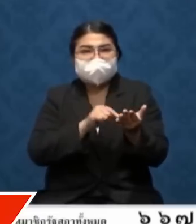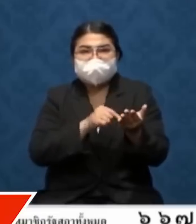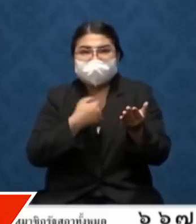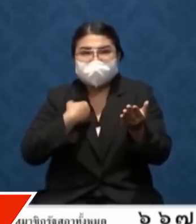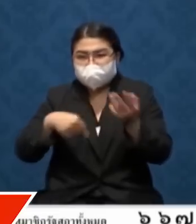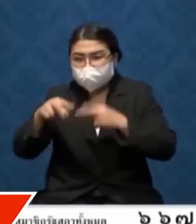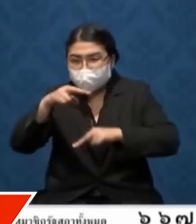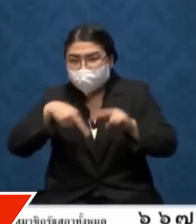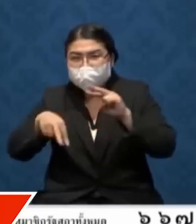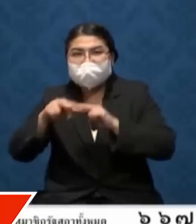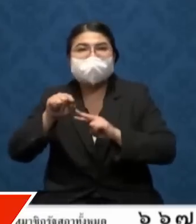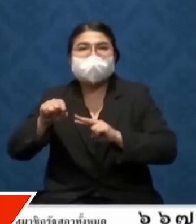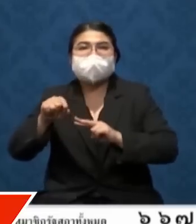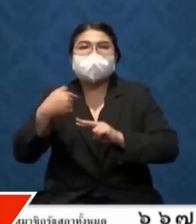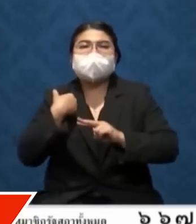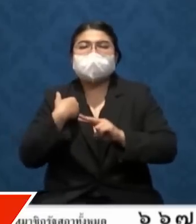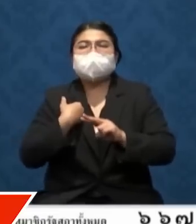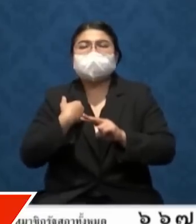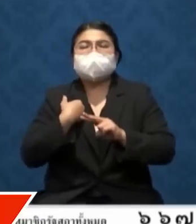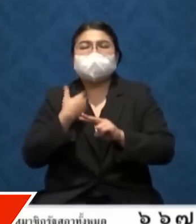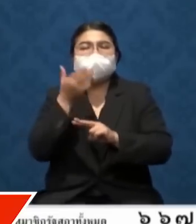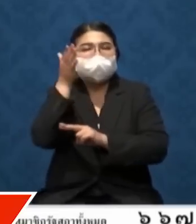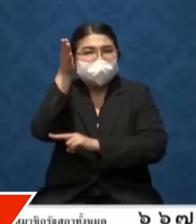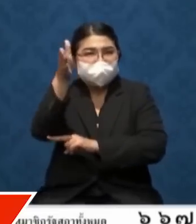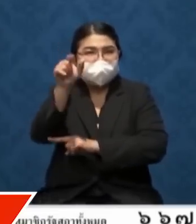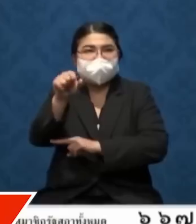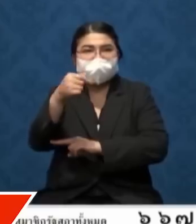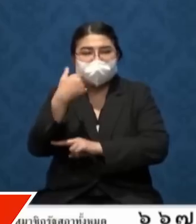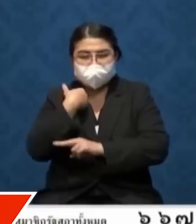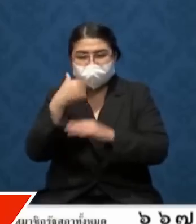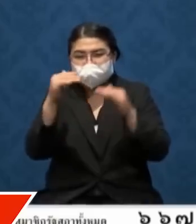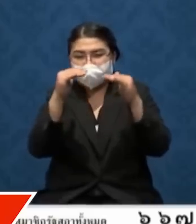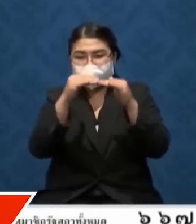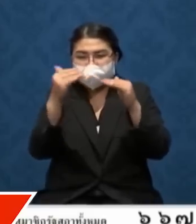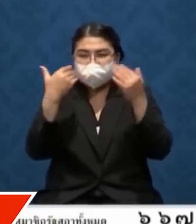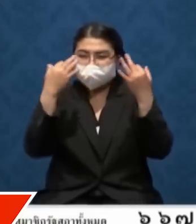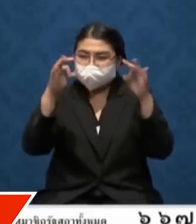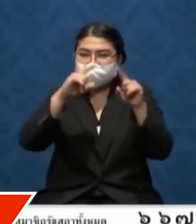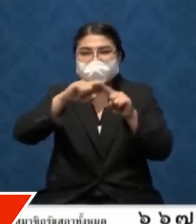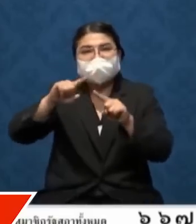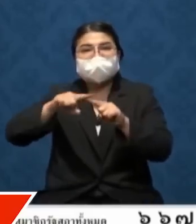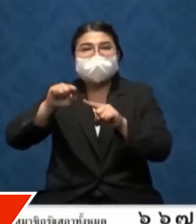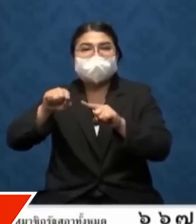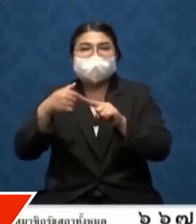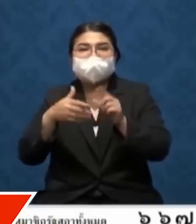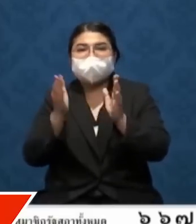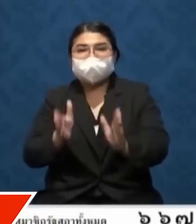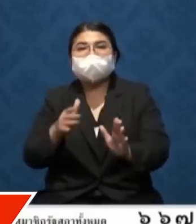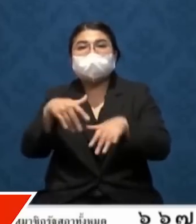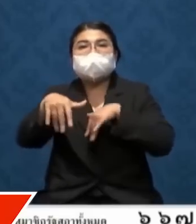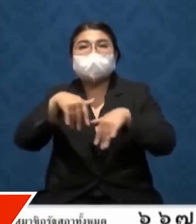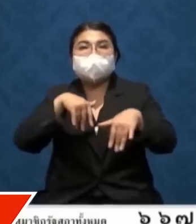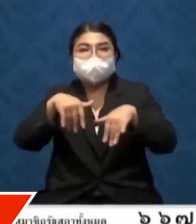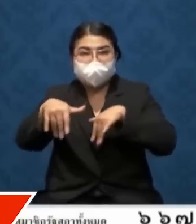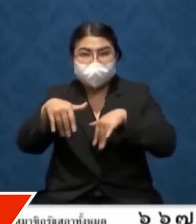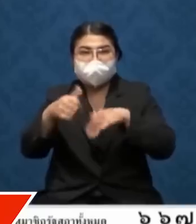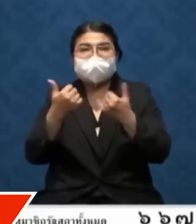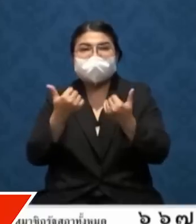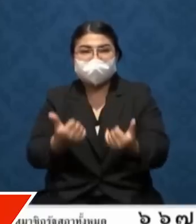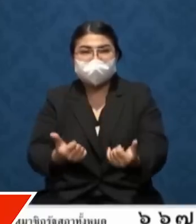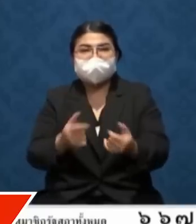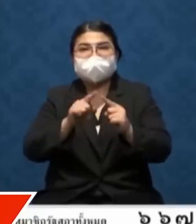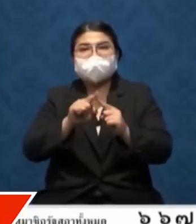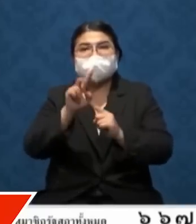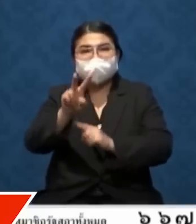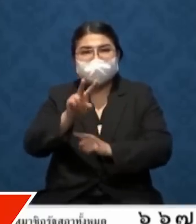ในท้ายทสุดจะส่งผลกระทบต่อสิทธิและเสริภาพของประชาชนผมจึงมคำถามต่อท่านเป็นประการที่สอง